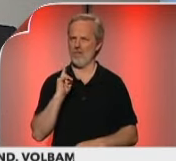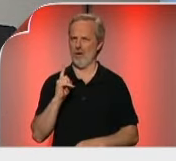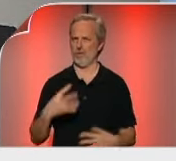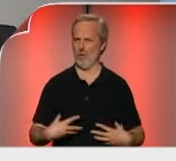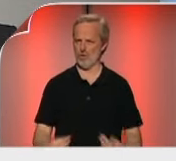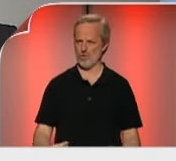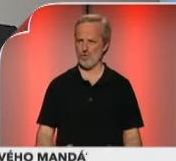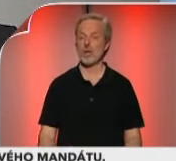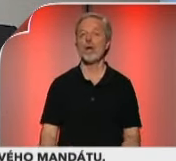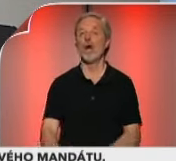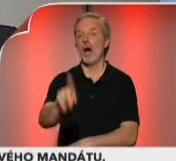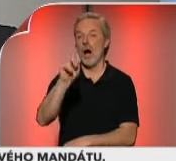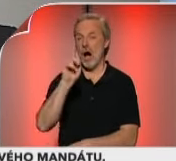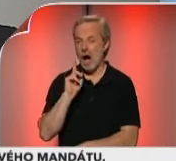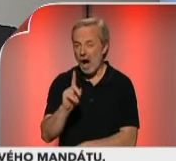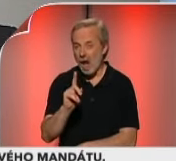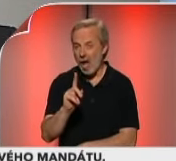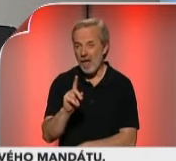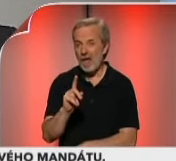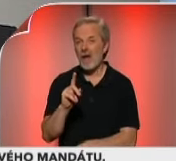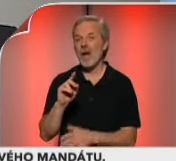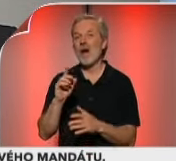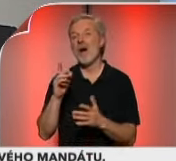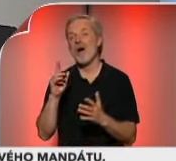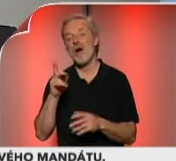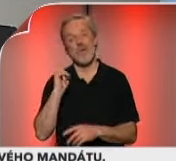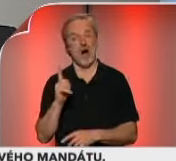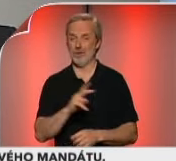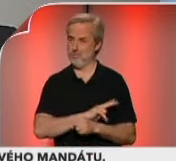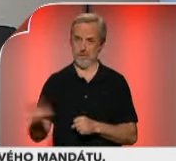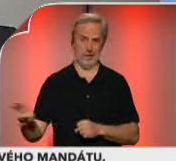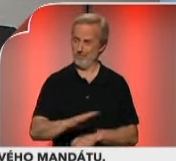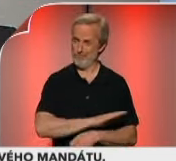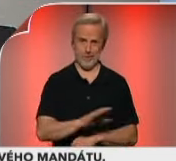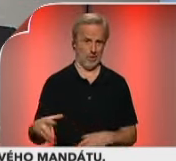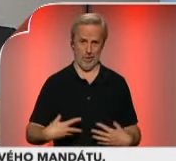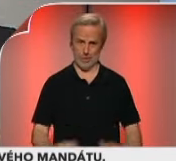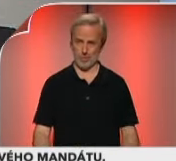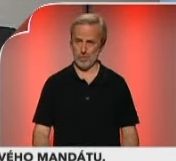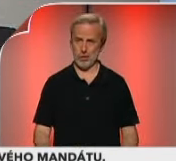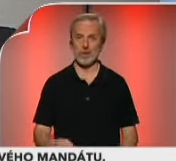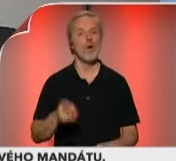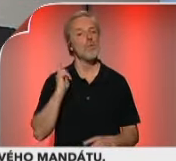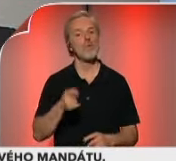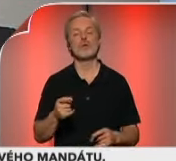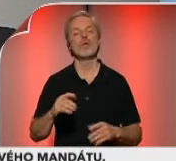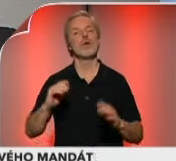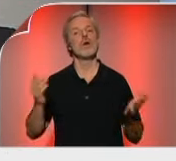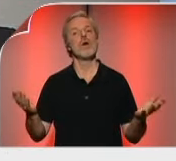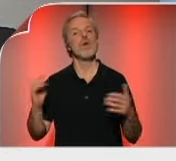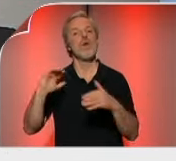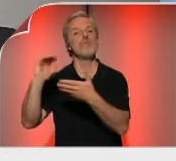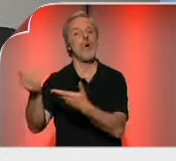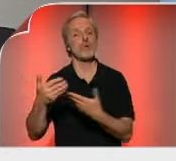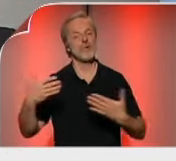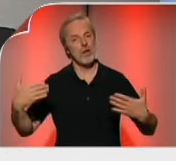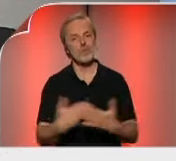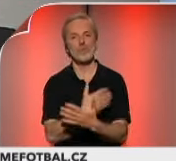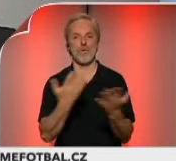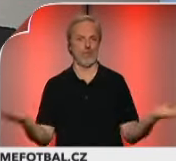Teď jde o to aby to nebylo napůl aby skutečně odstoupili aby byla svolána nová krajská konference Za